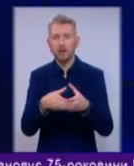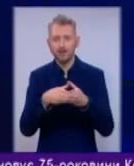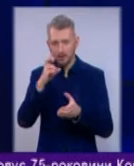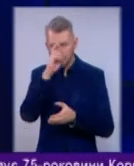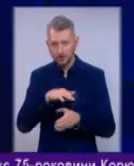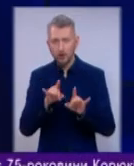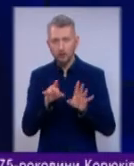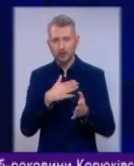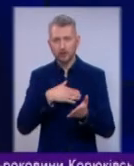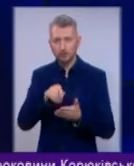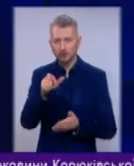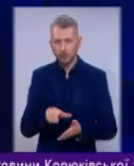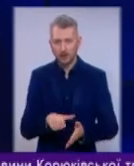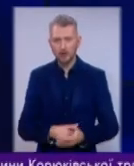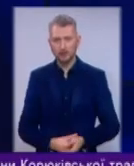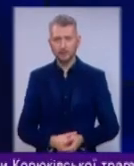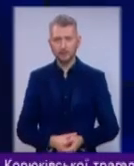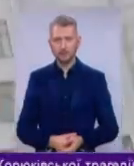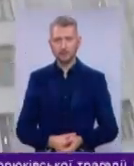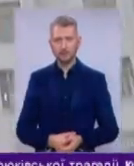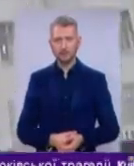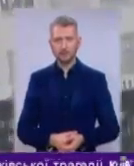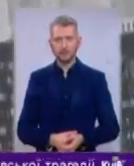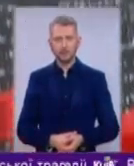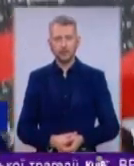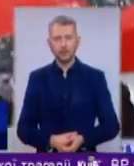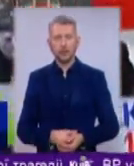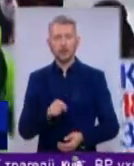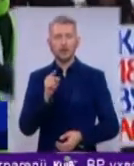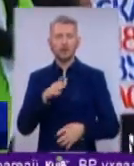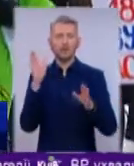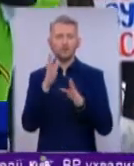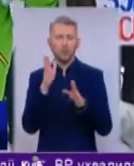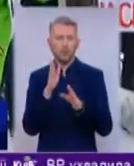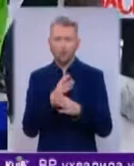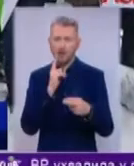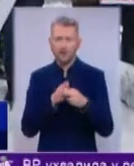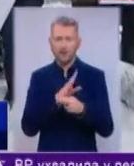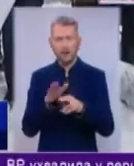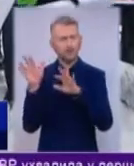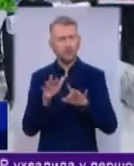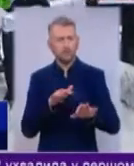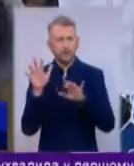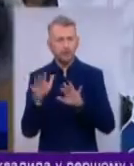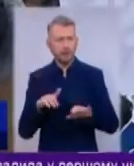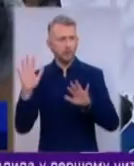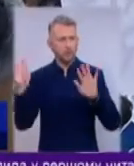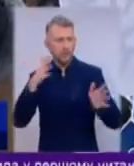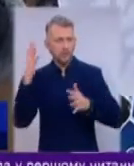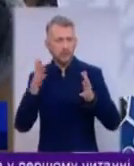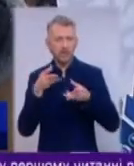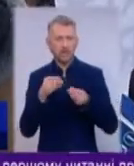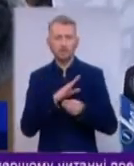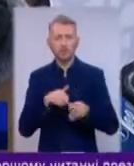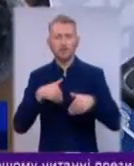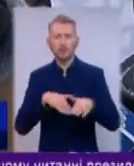країни, розкаже Юрій Орловський. Їм негода не завада. Снігові замети та хурделиця не вплинули на марш